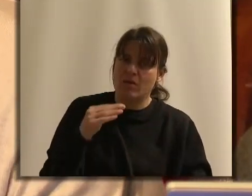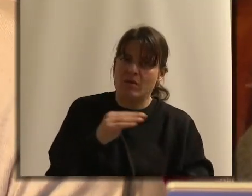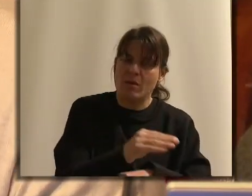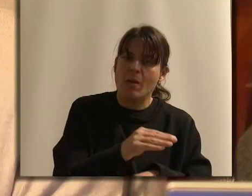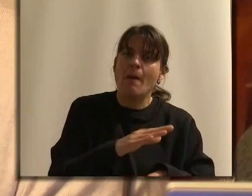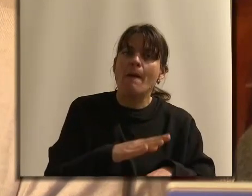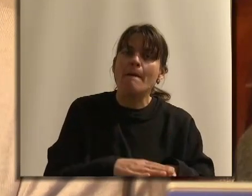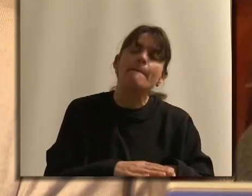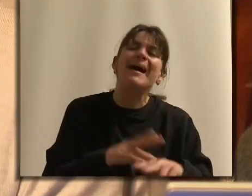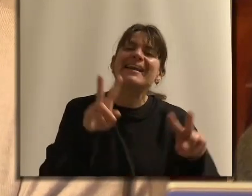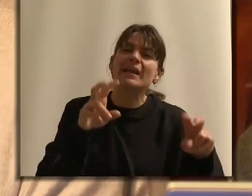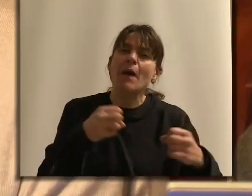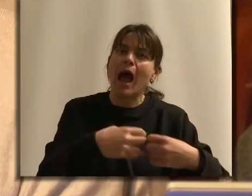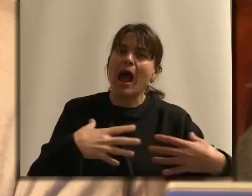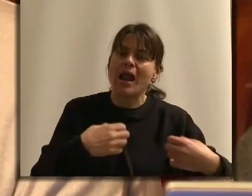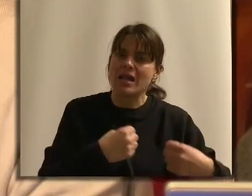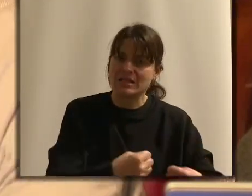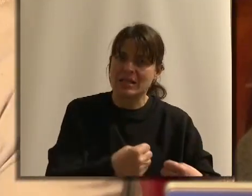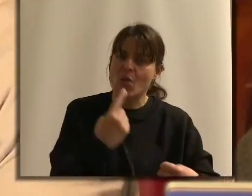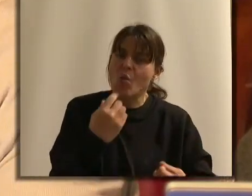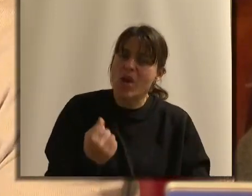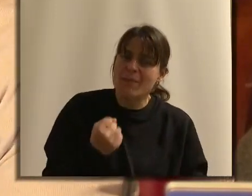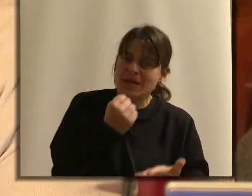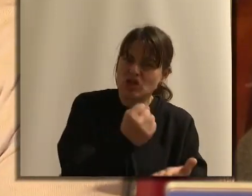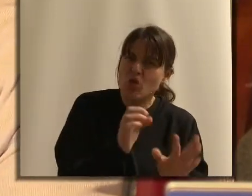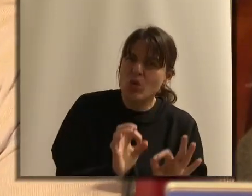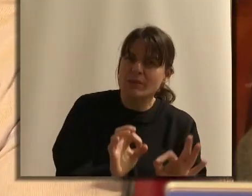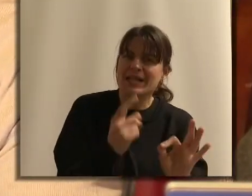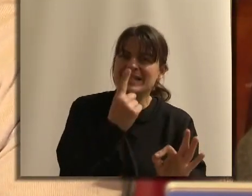d'eficiència energètica. Una d'aquestes inversions, en concret